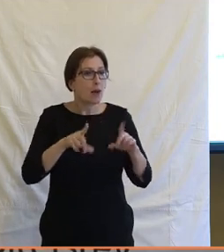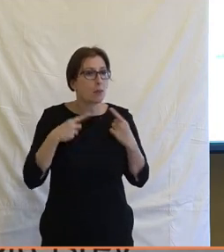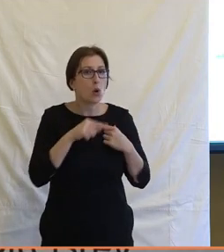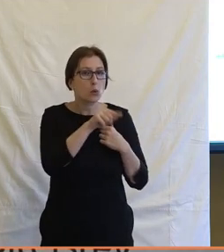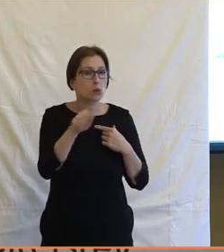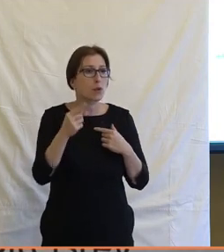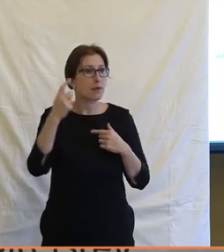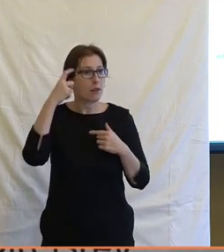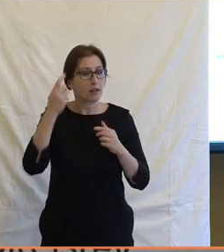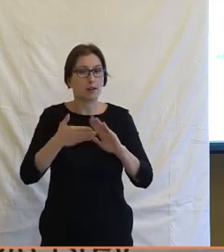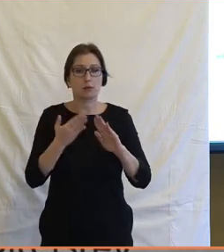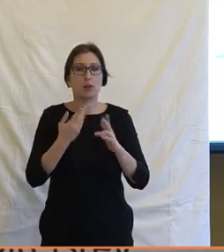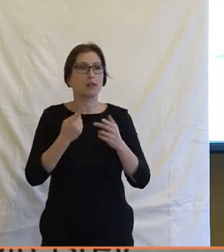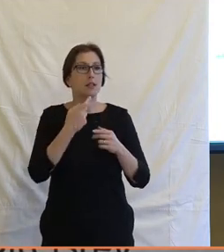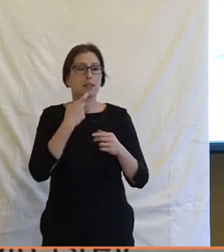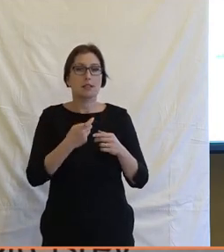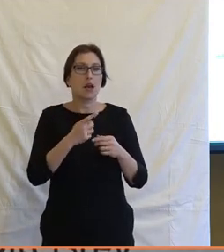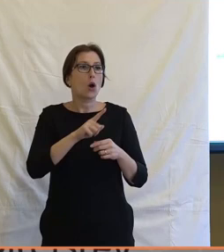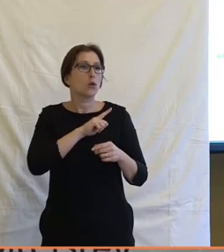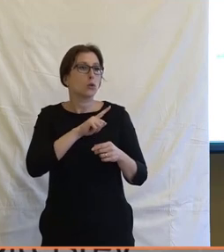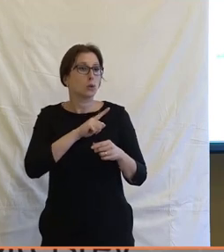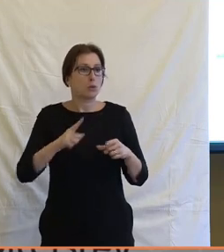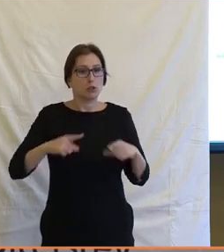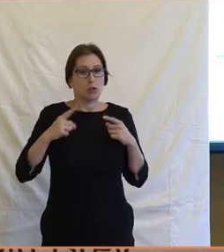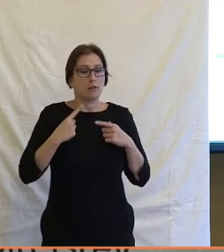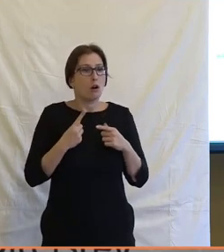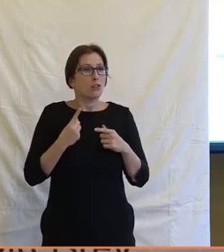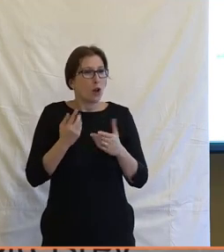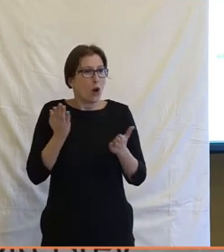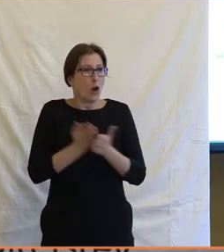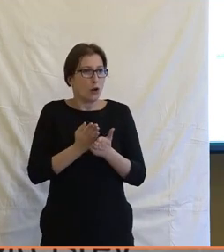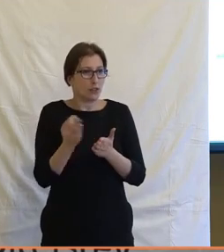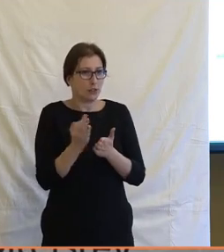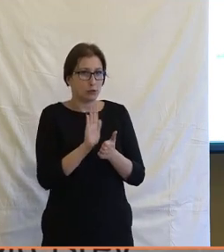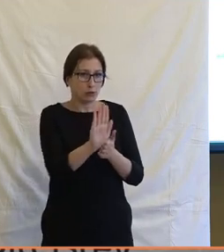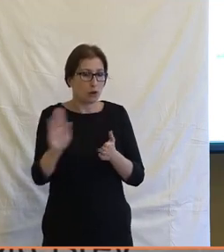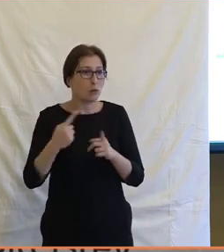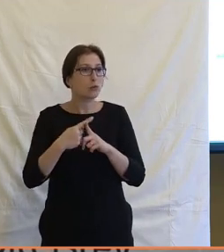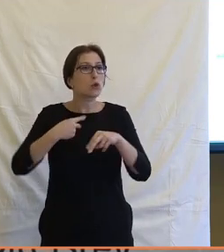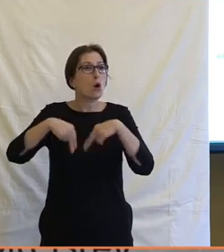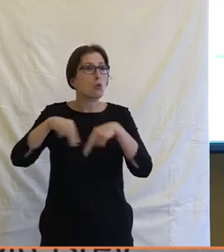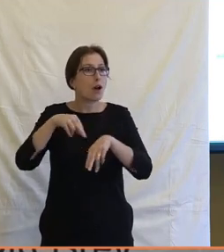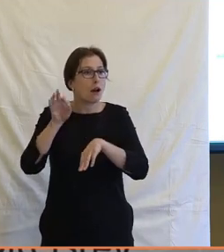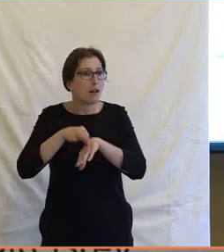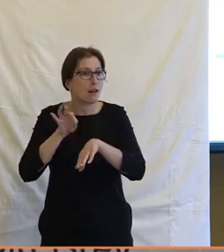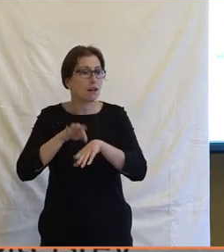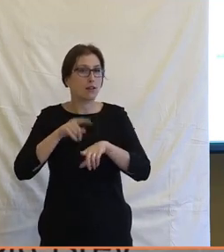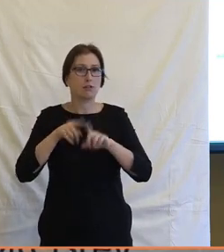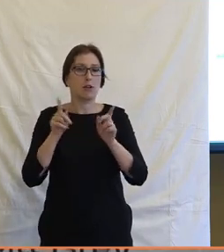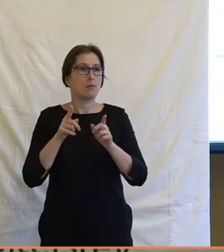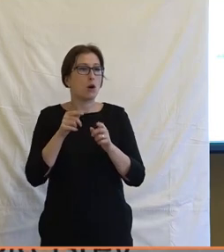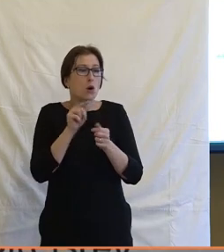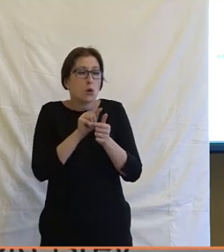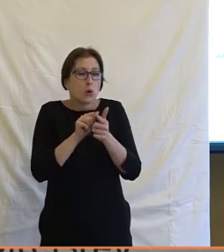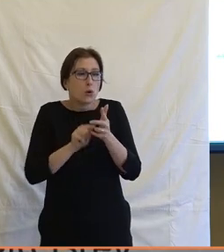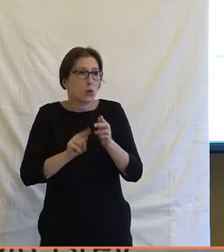třeba mohli je používat do svého, řeknu, osobního života, tak právě i na tu třeba komunikaci s lékaři anebo využívání podobných technologií.